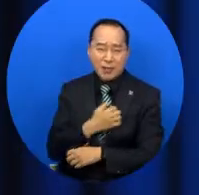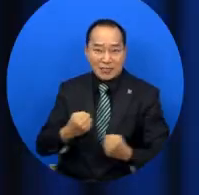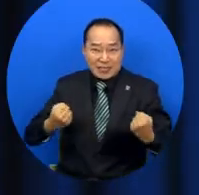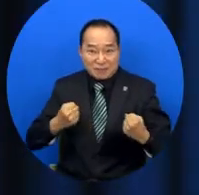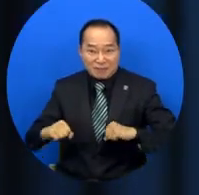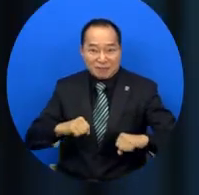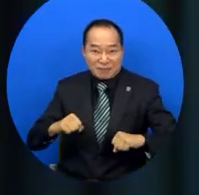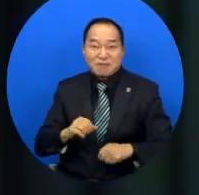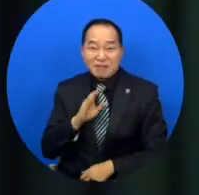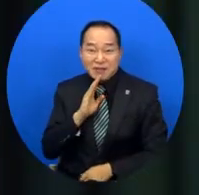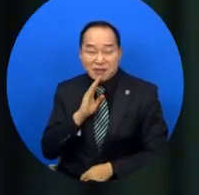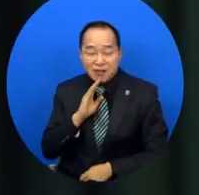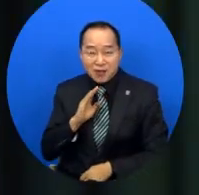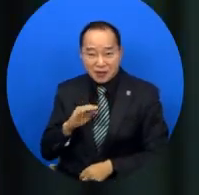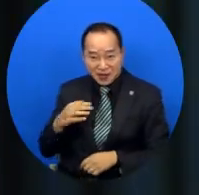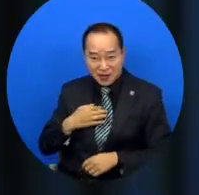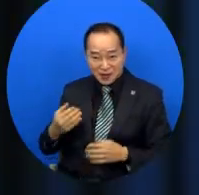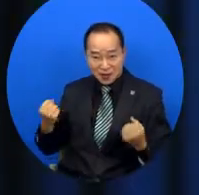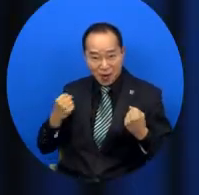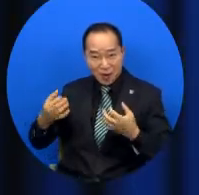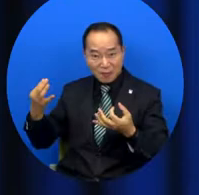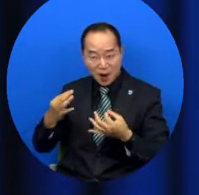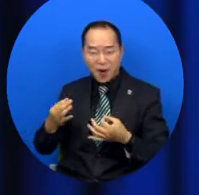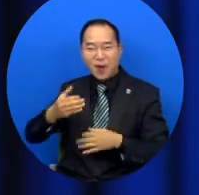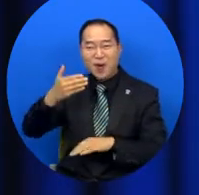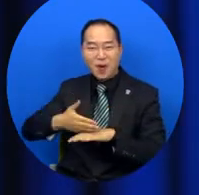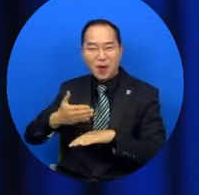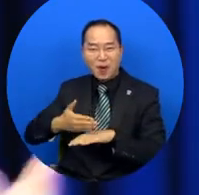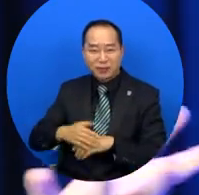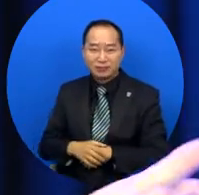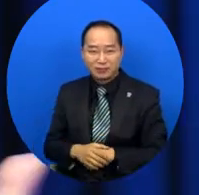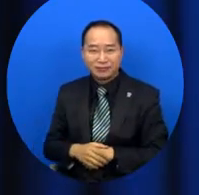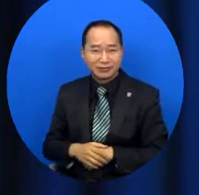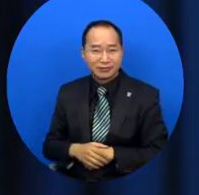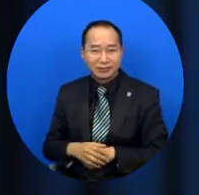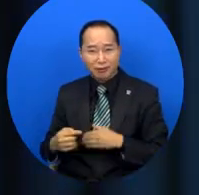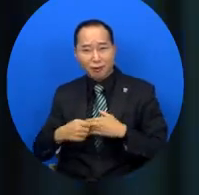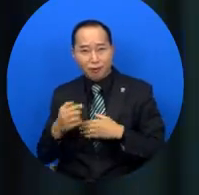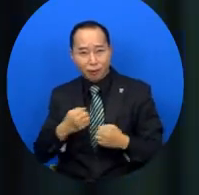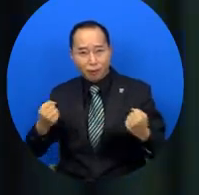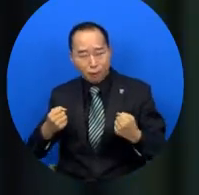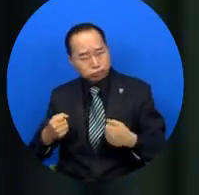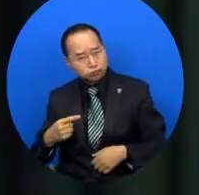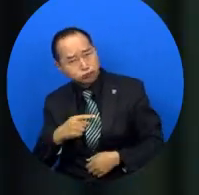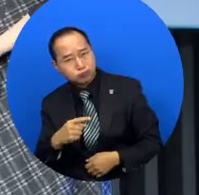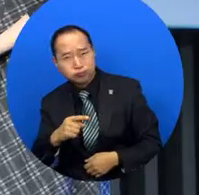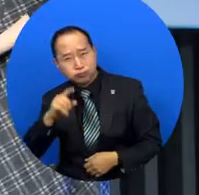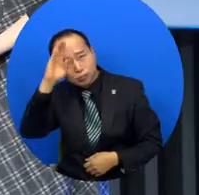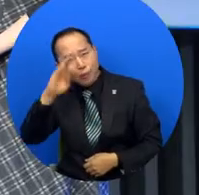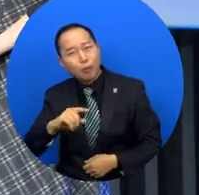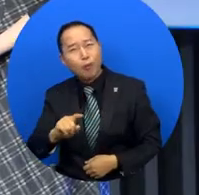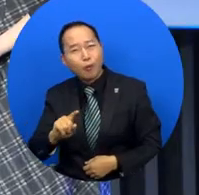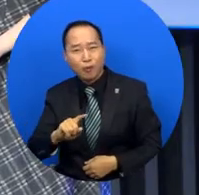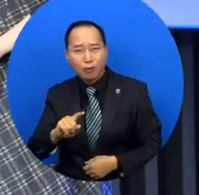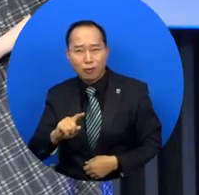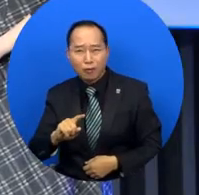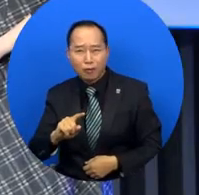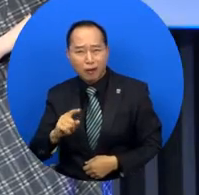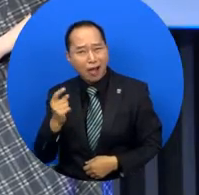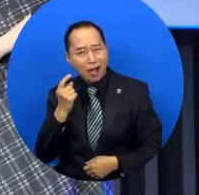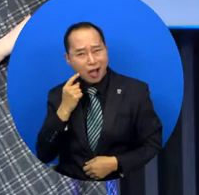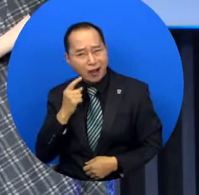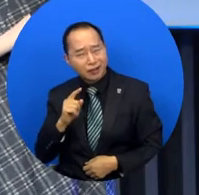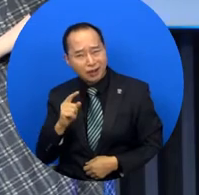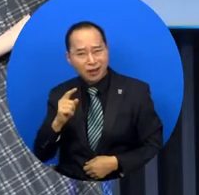아, 제 그런 말 되게 많이 듣고 제가 원래 굉장히 에너지가 많아서 그래도 네. 안 아프게 봐주시면 감사하고 근데 그런 것들 때문에 약간